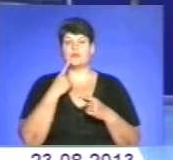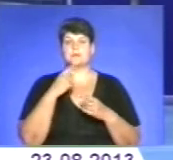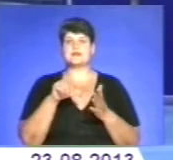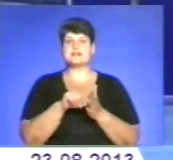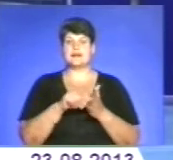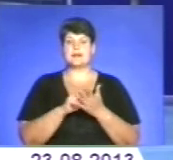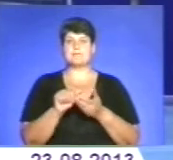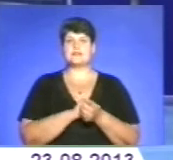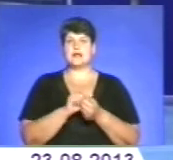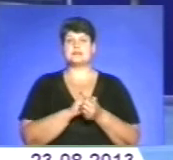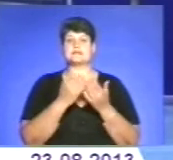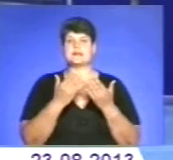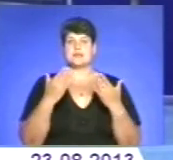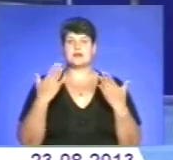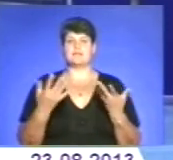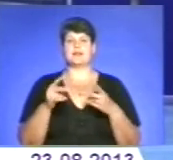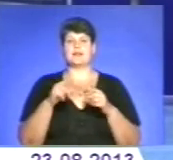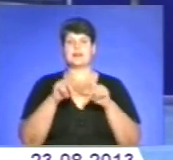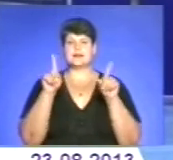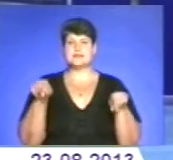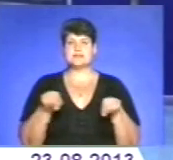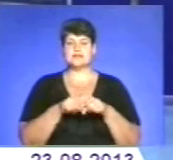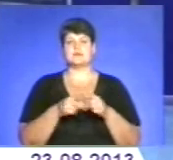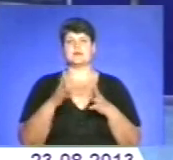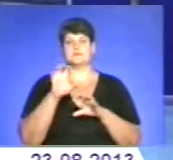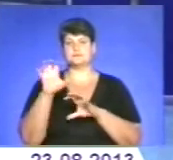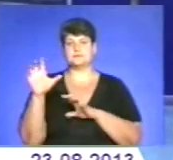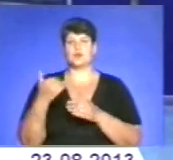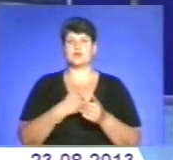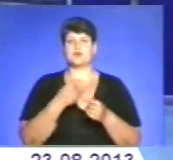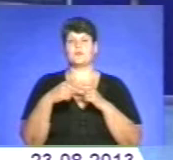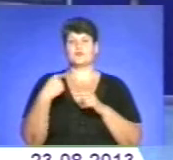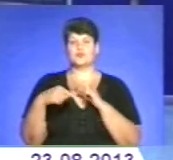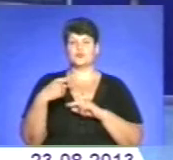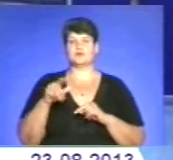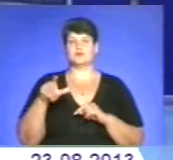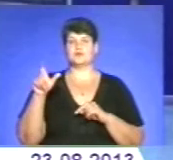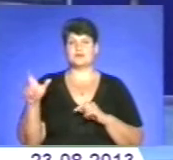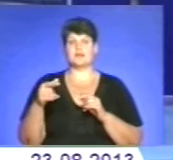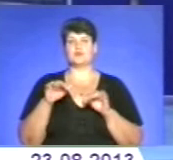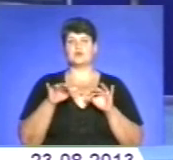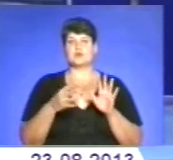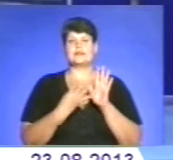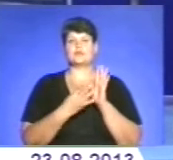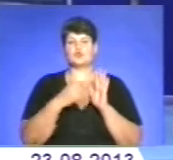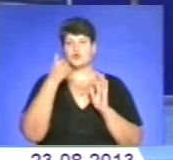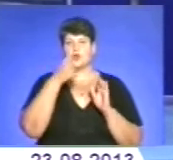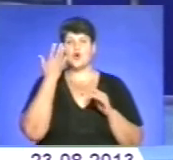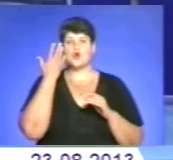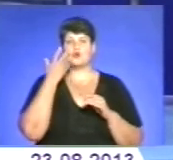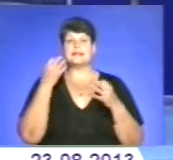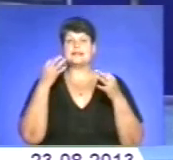матеріалами, статтями, публікаціями, листівками, світлинами хотіли повернути тернополян у події 90-х років, коли незалежність